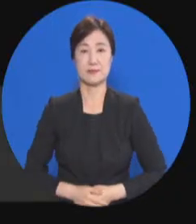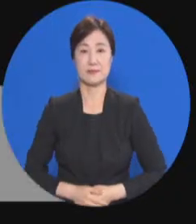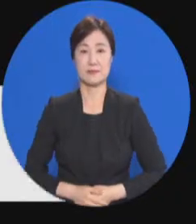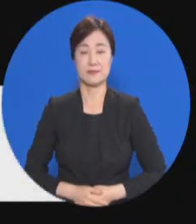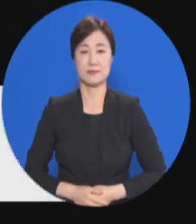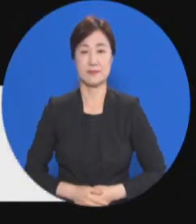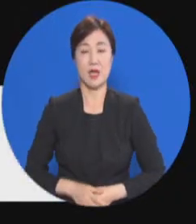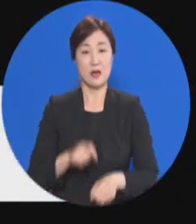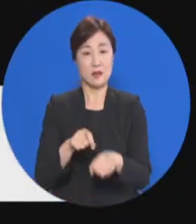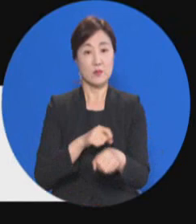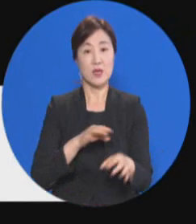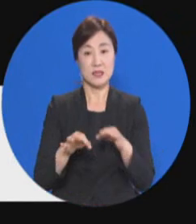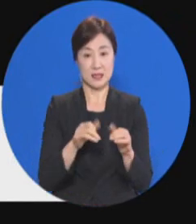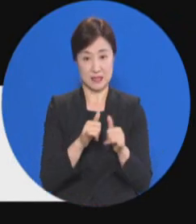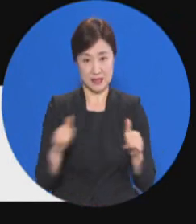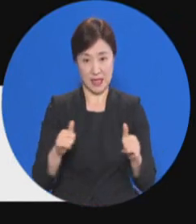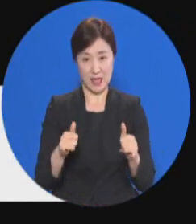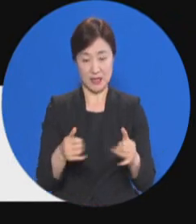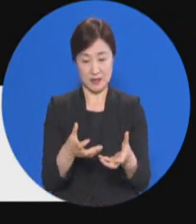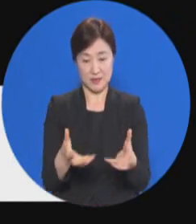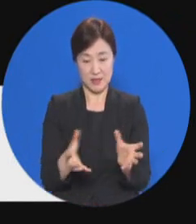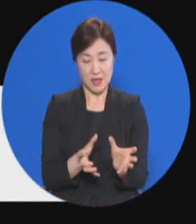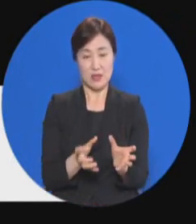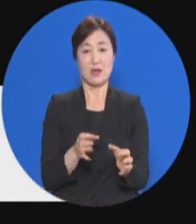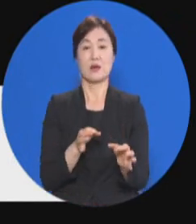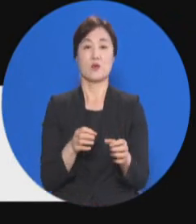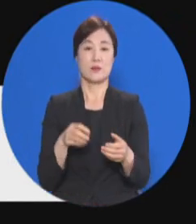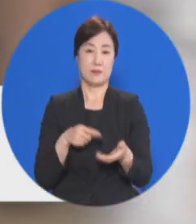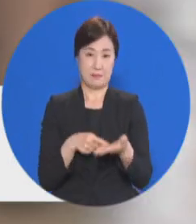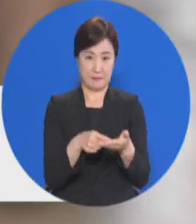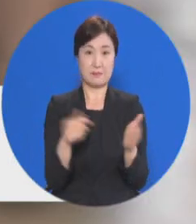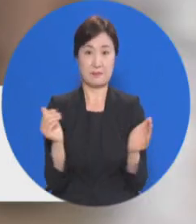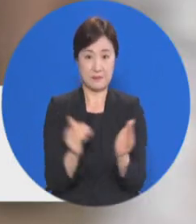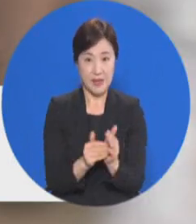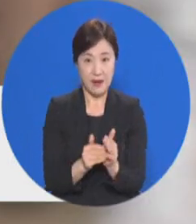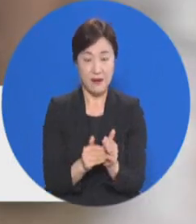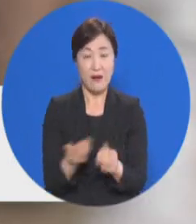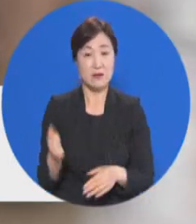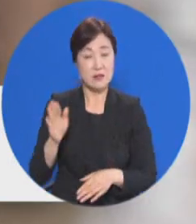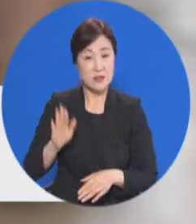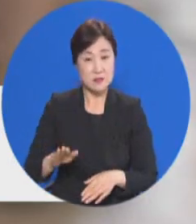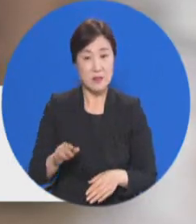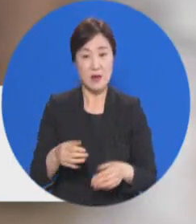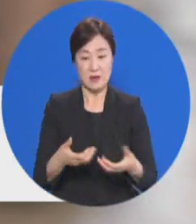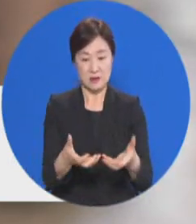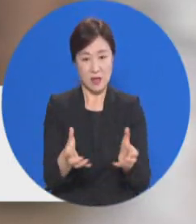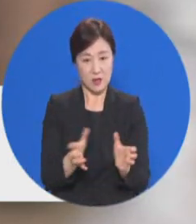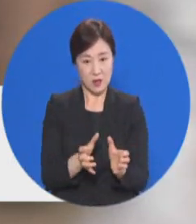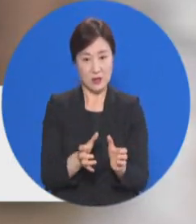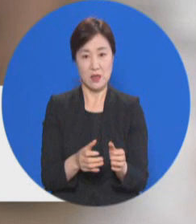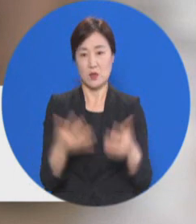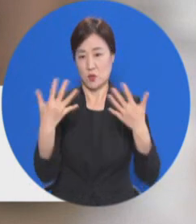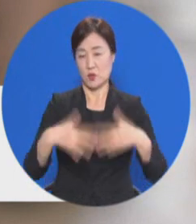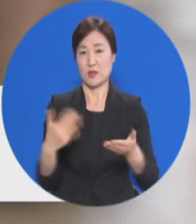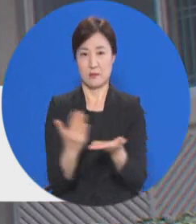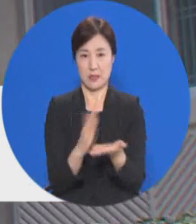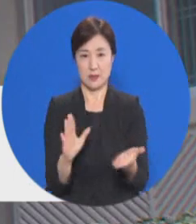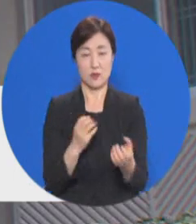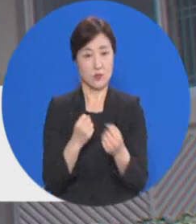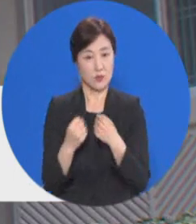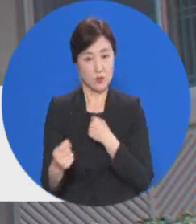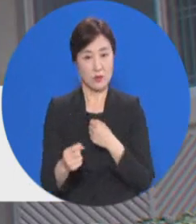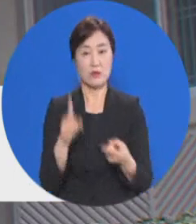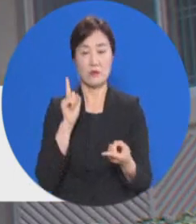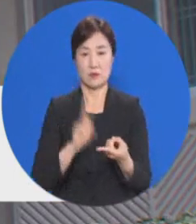당시 특화시장은 상인회의 이름으로 보조금을 신청했는데 해당 상인회는 신청 조건과 맞지 않았는데도